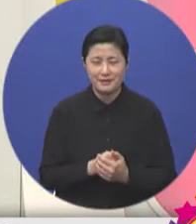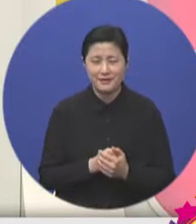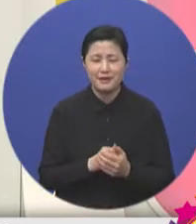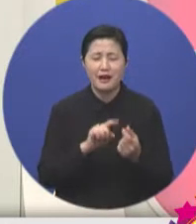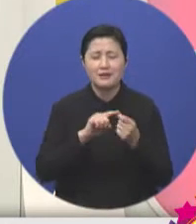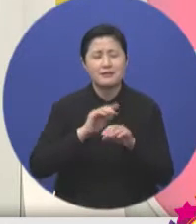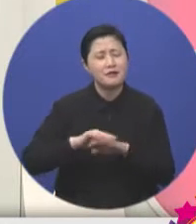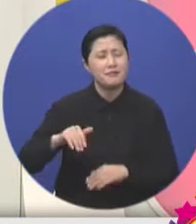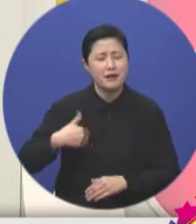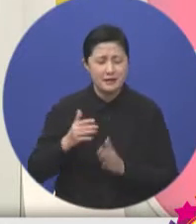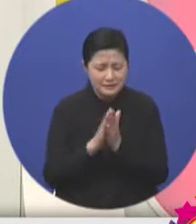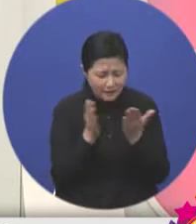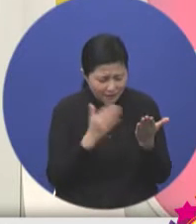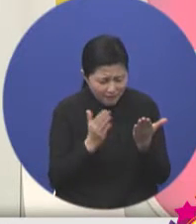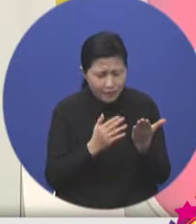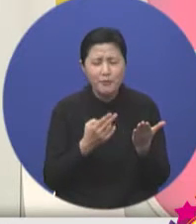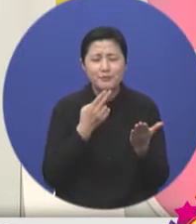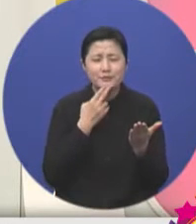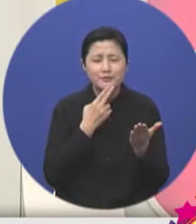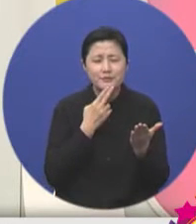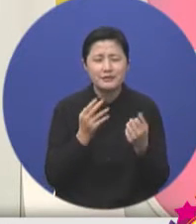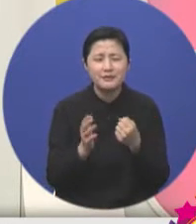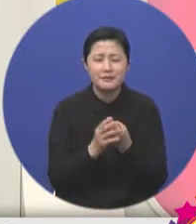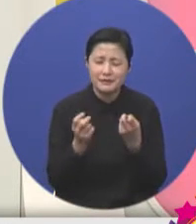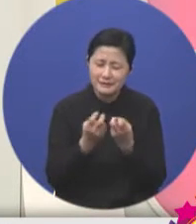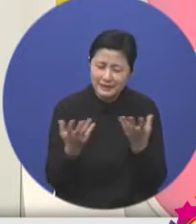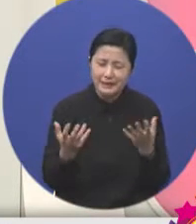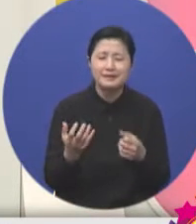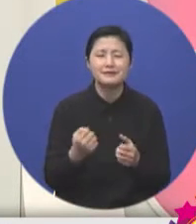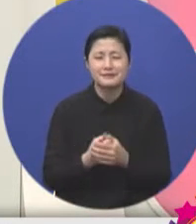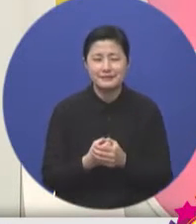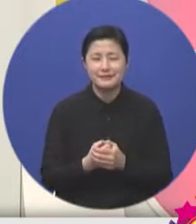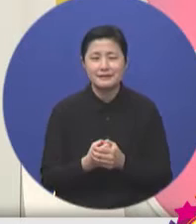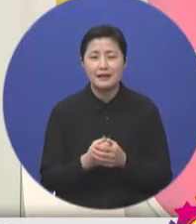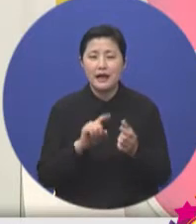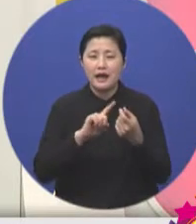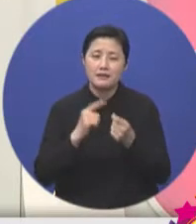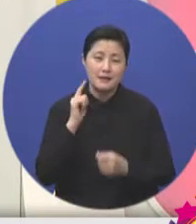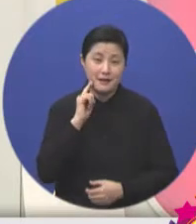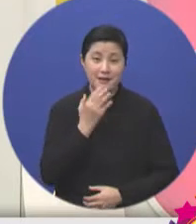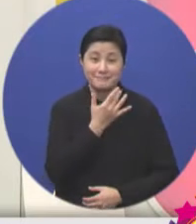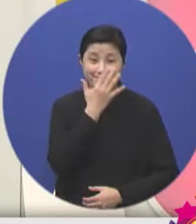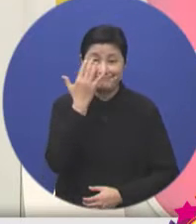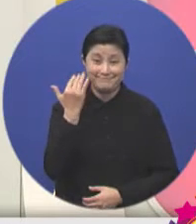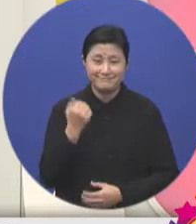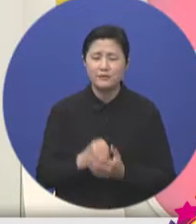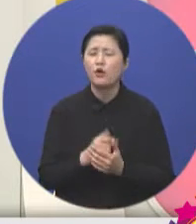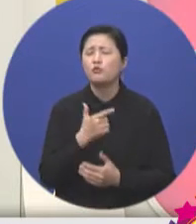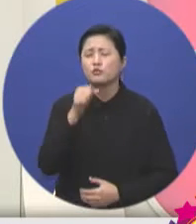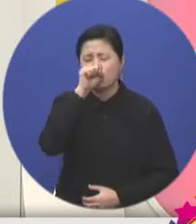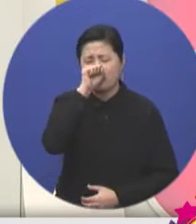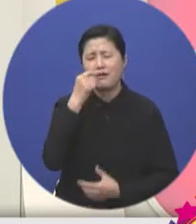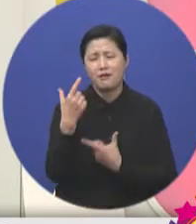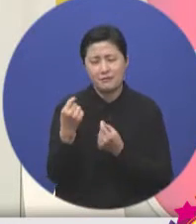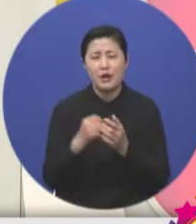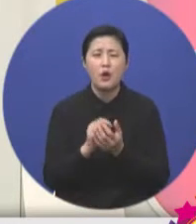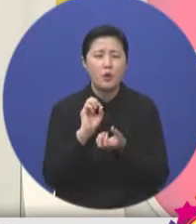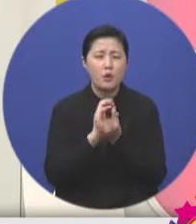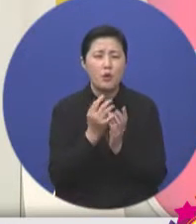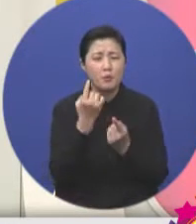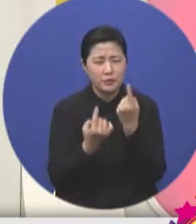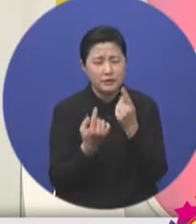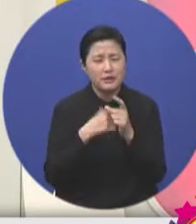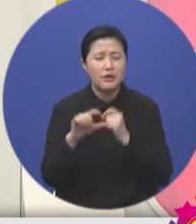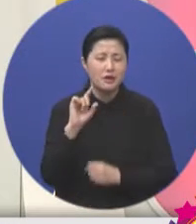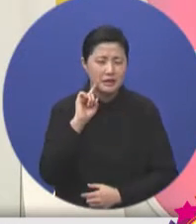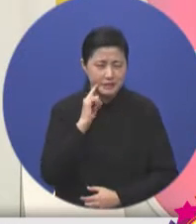가사가 몰라서 책을 찾아도 안 비어. 그래서 얼른 찾을게 안 보이서. 가사가 참 아름답죠, 어머니. 예, 너무 좋아. 꽃보다 예쁜 가마라